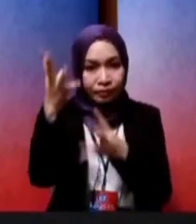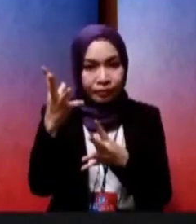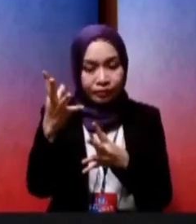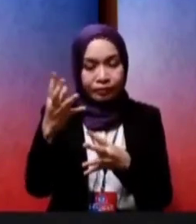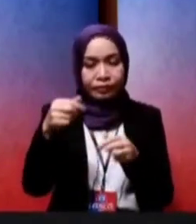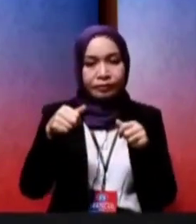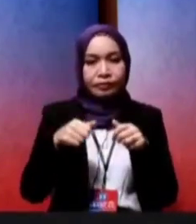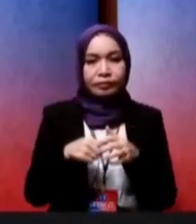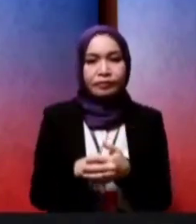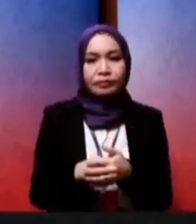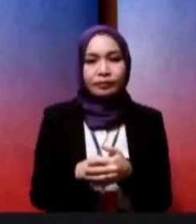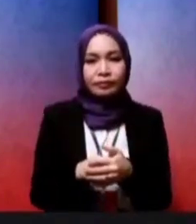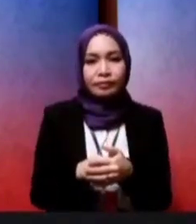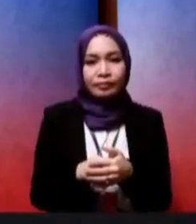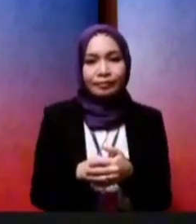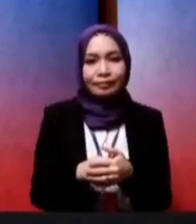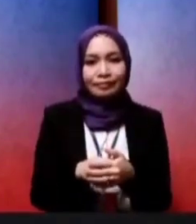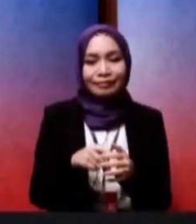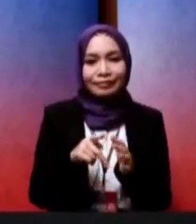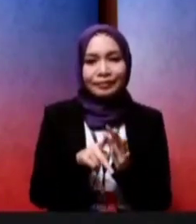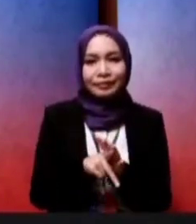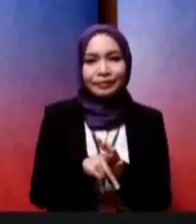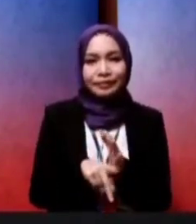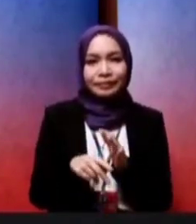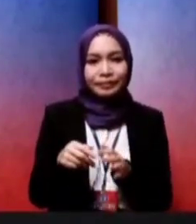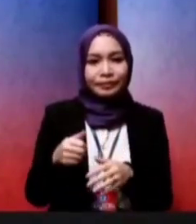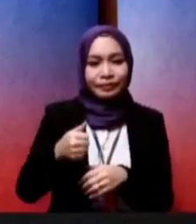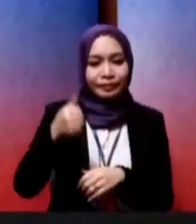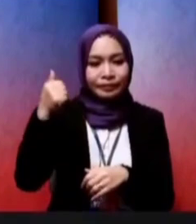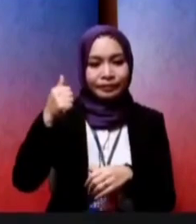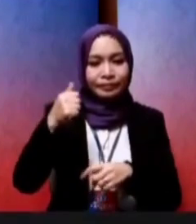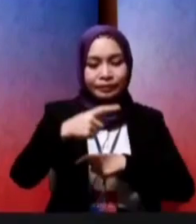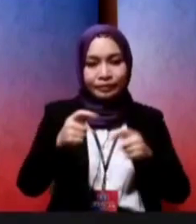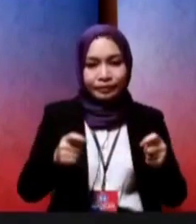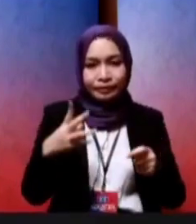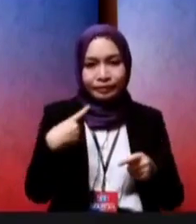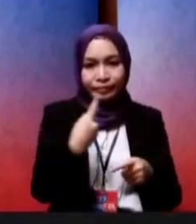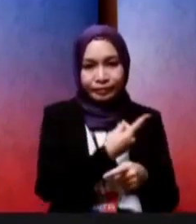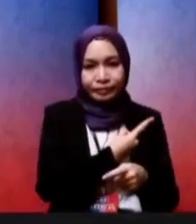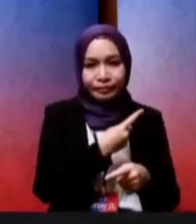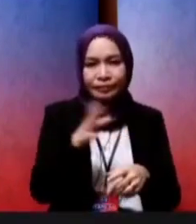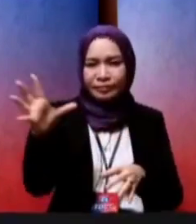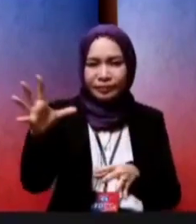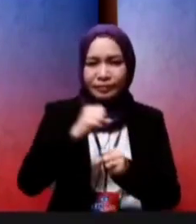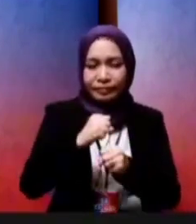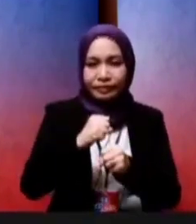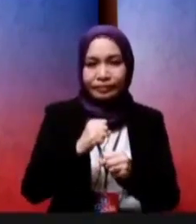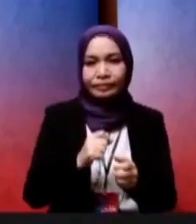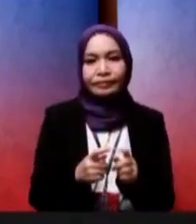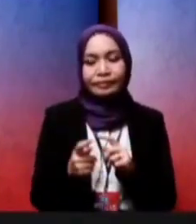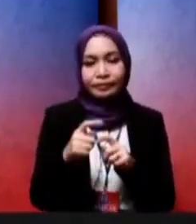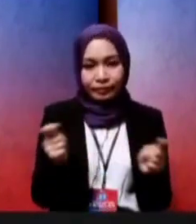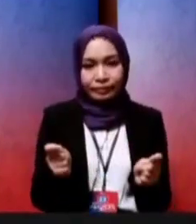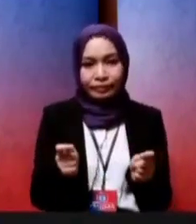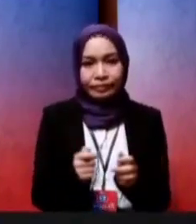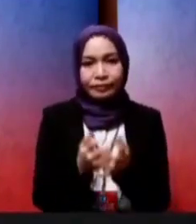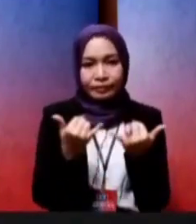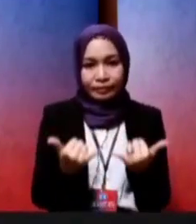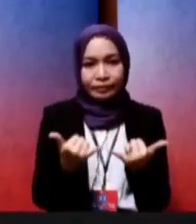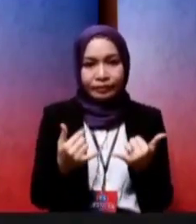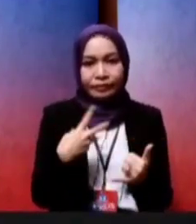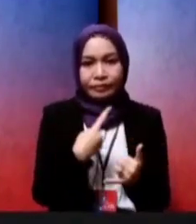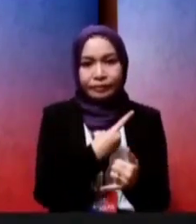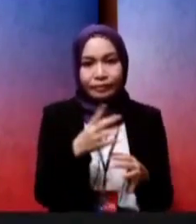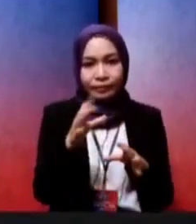dirampas menerusi SH kemenangan kali ini Alhamdulillah menerusi gabungan kita tidak